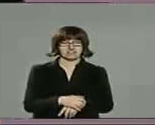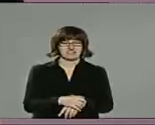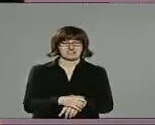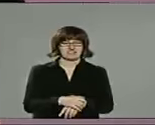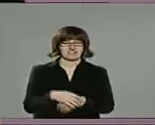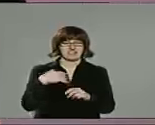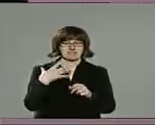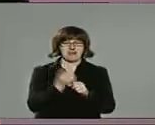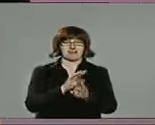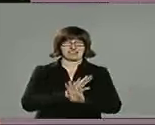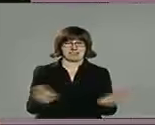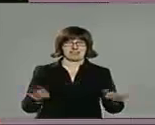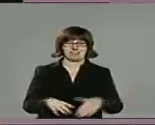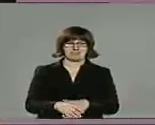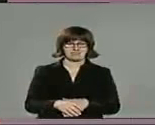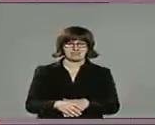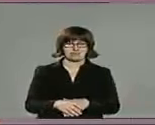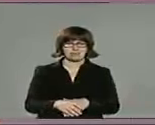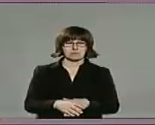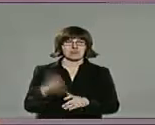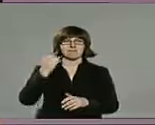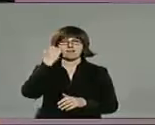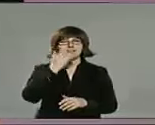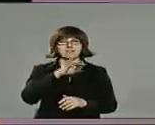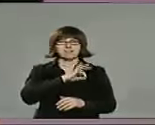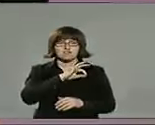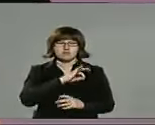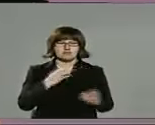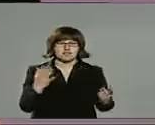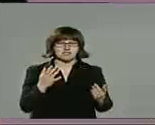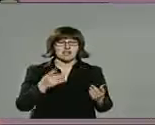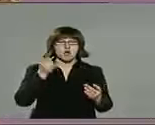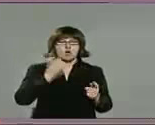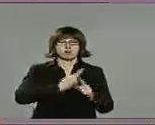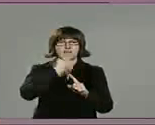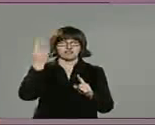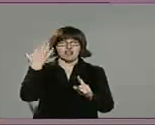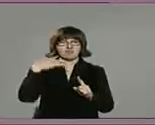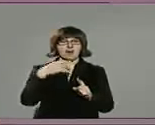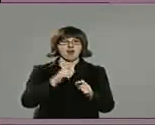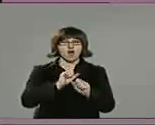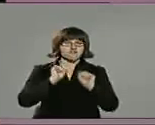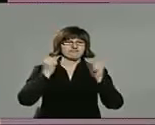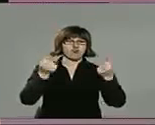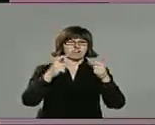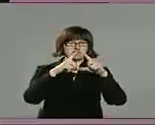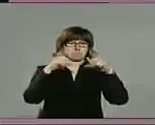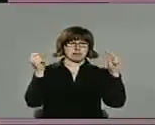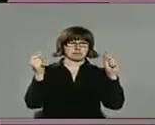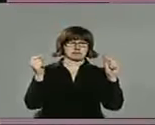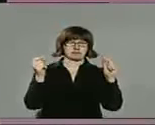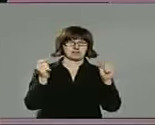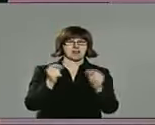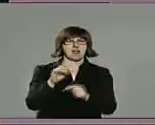Das tue ich nicht. Aber liebe Genossinnen und Genossen, vor 100 Jahren gab es im Vorwärts ein Bild